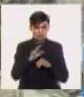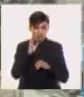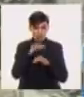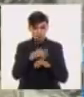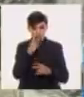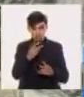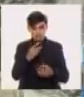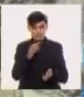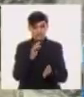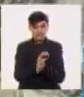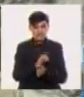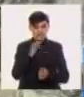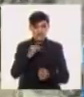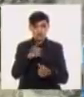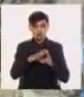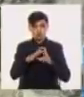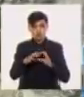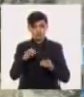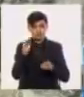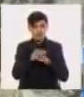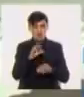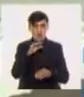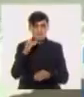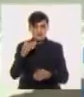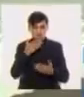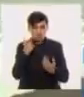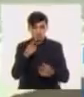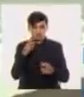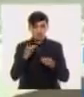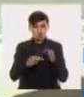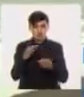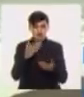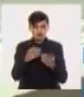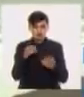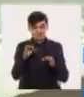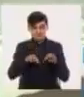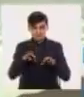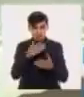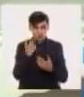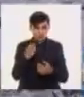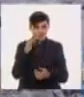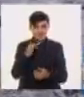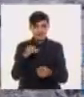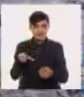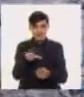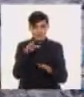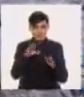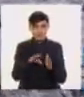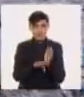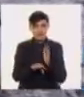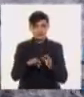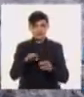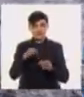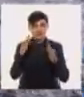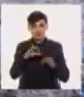авария. Эту трубу установили неофициально, есть даже решение суда о демонтаже. Более того, на речке также без разрешения